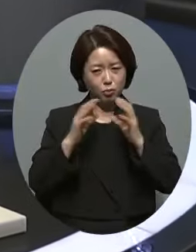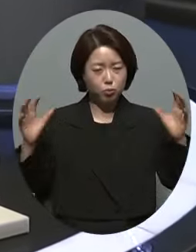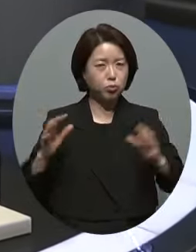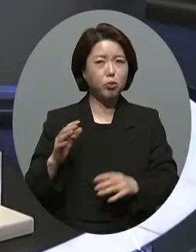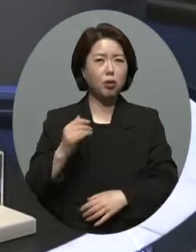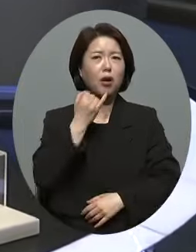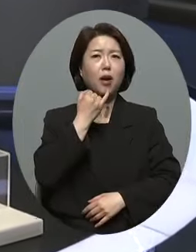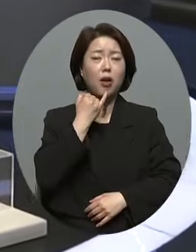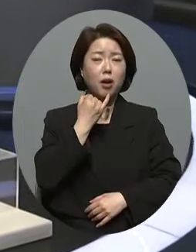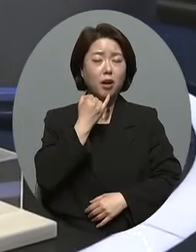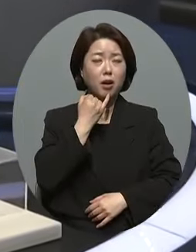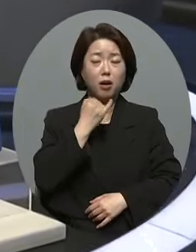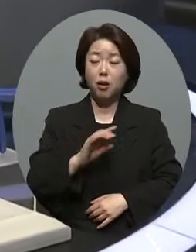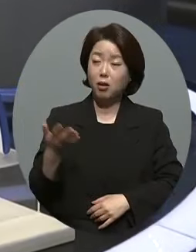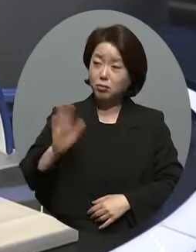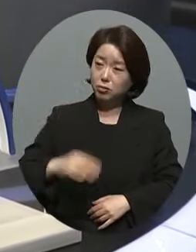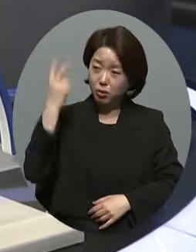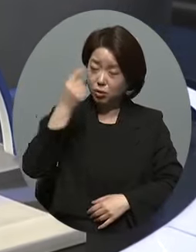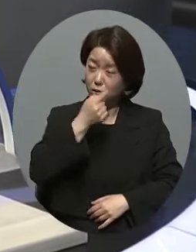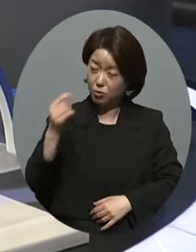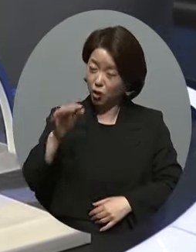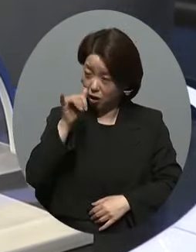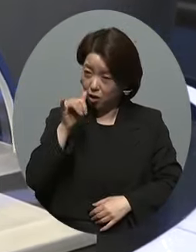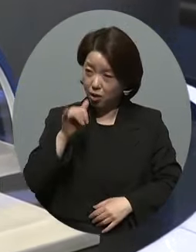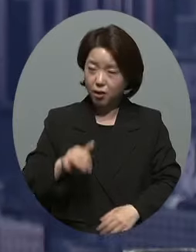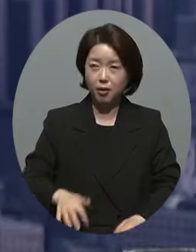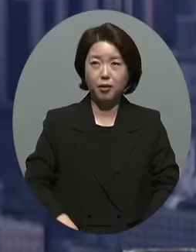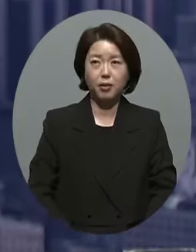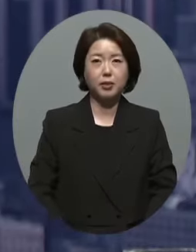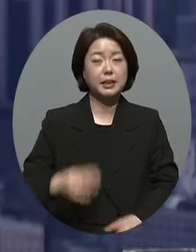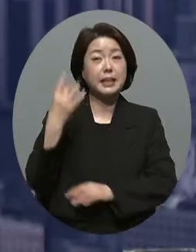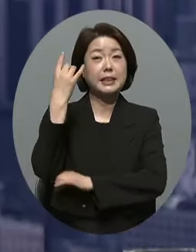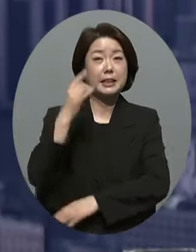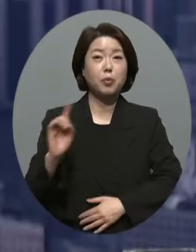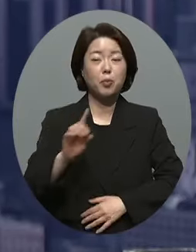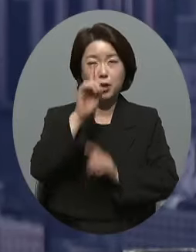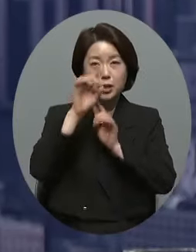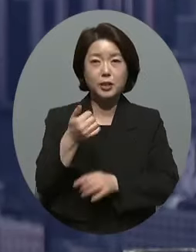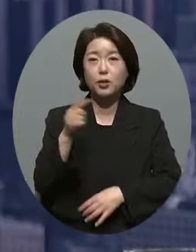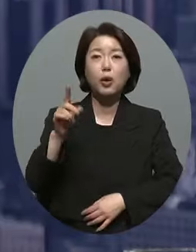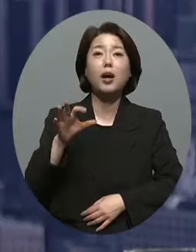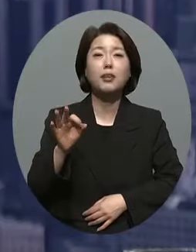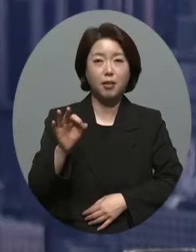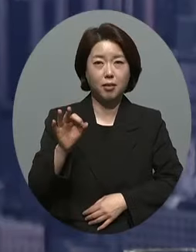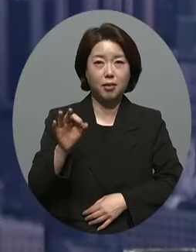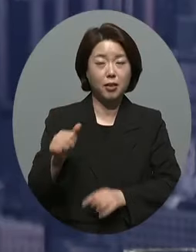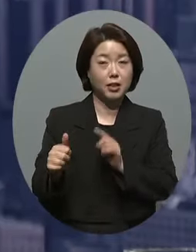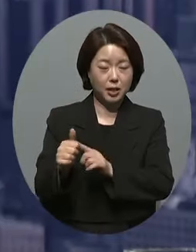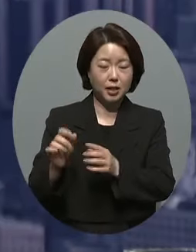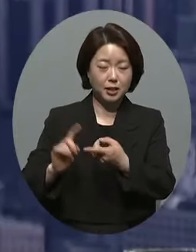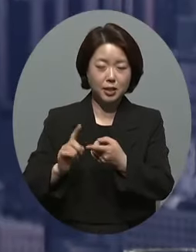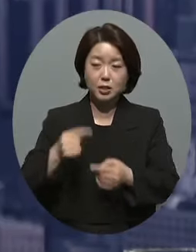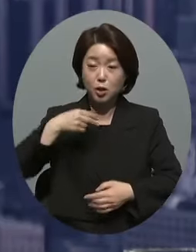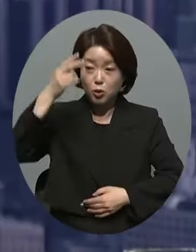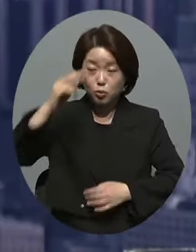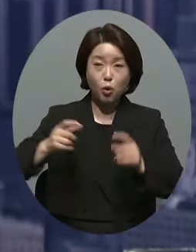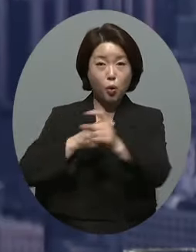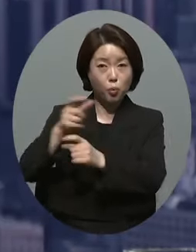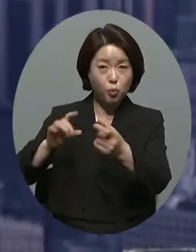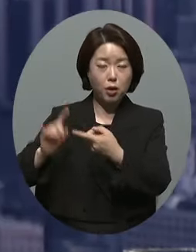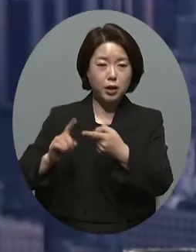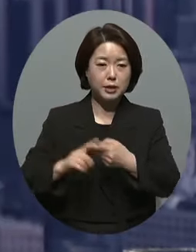왜 이렇게까지 계속 하는 겁니까 검증이 되고 있는 거예요 일단 기본적으로 그 이화영 부지사와 관련된 술판 은요 민주당에서 계속해 서